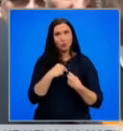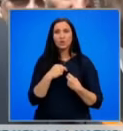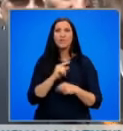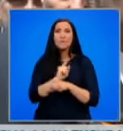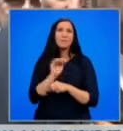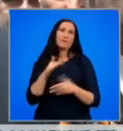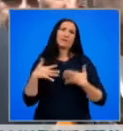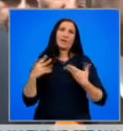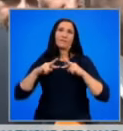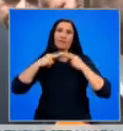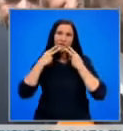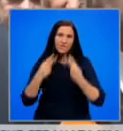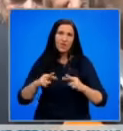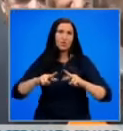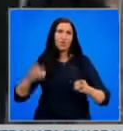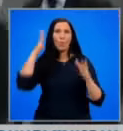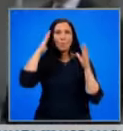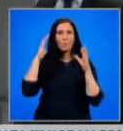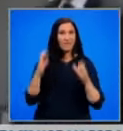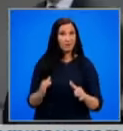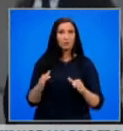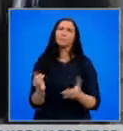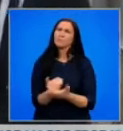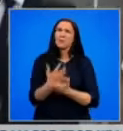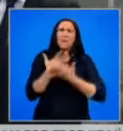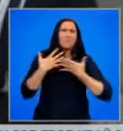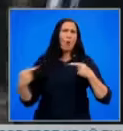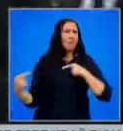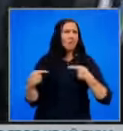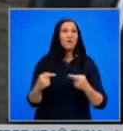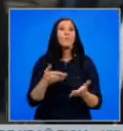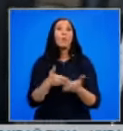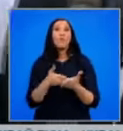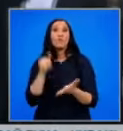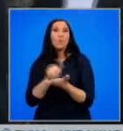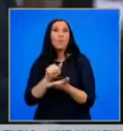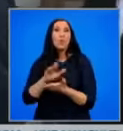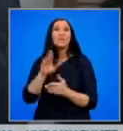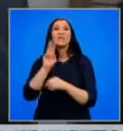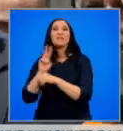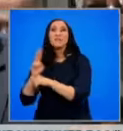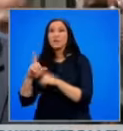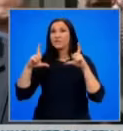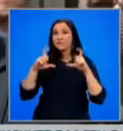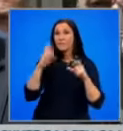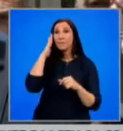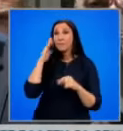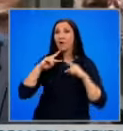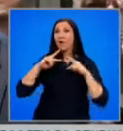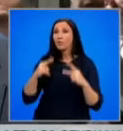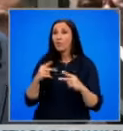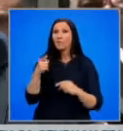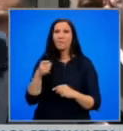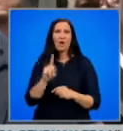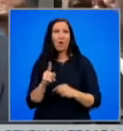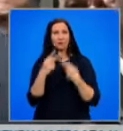друго правителство да видят, така че събираме много врагове. По повод публикуваните в някои сайтове снимки, премиерът отговори така. Това, което